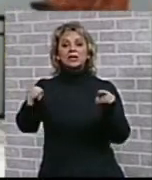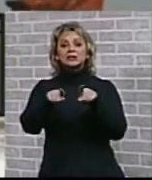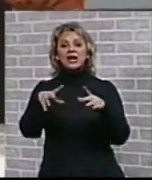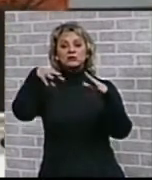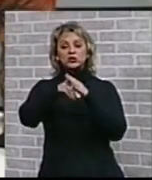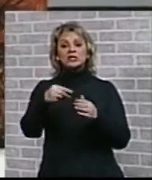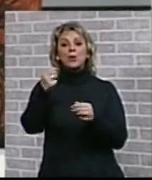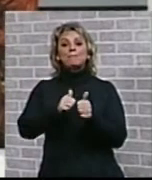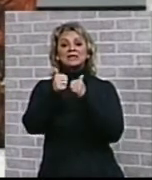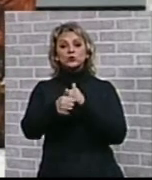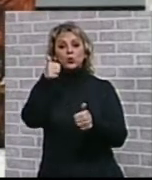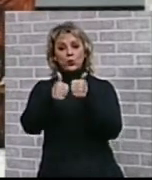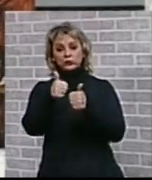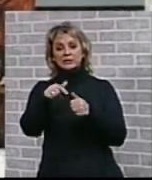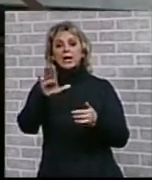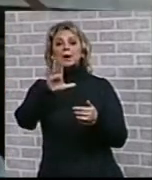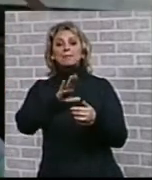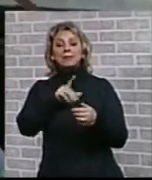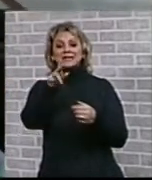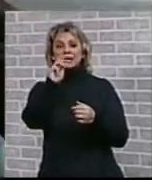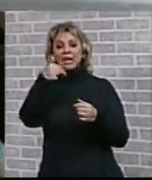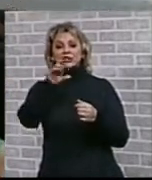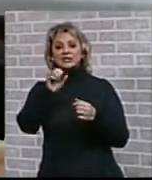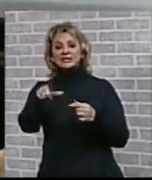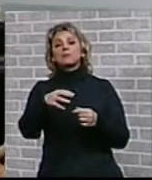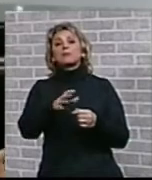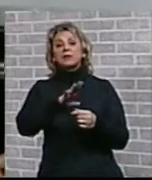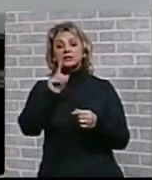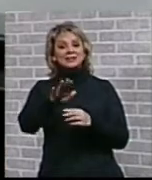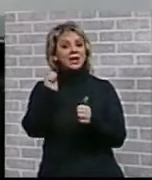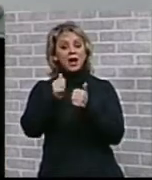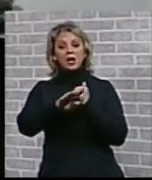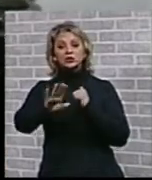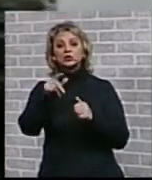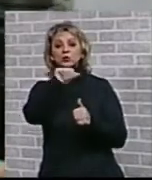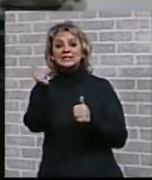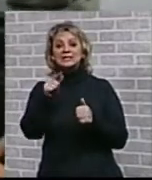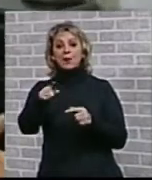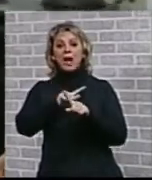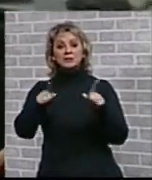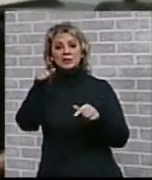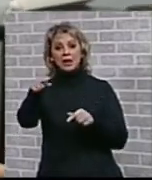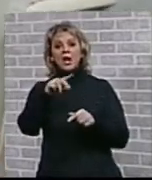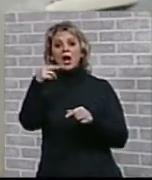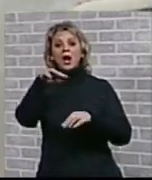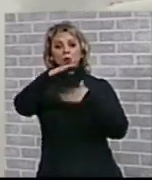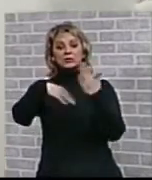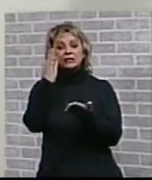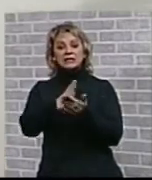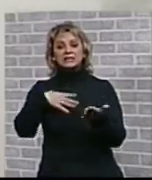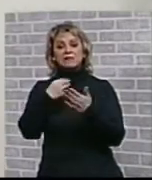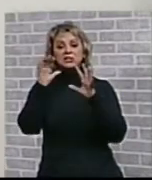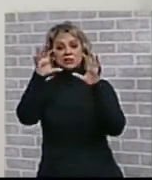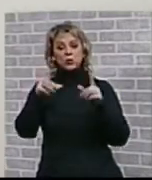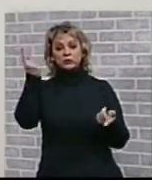числе призеров конкурса. Быть Василием Кандинским, конечно, может не каждый, но даже у самого абстрактного хаоса есть свои